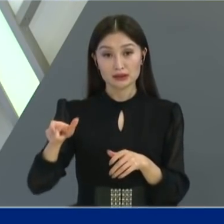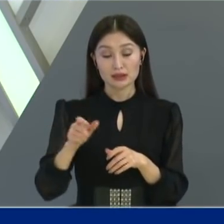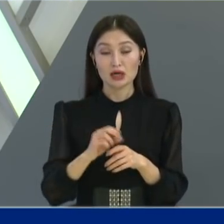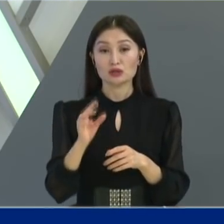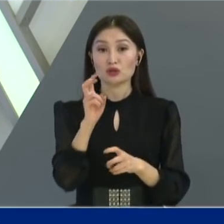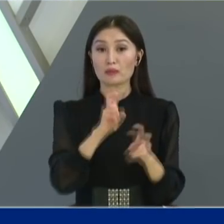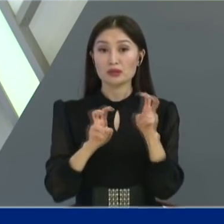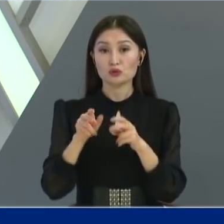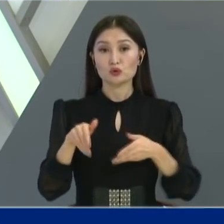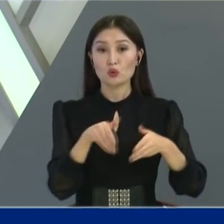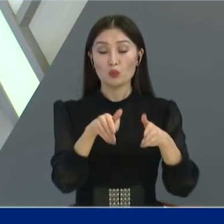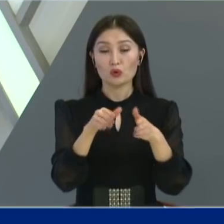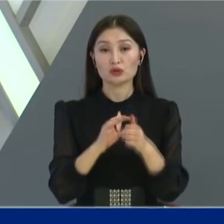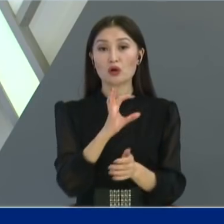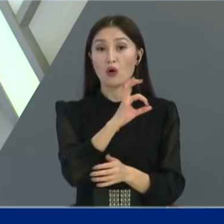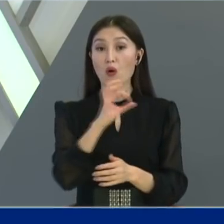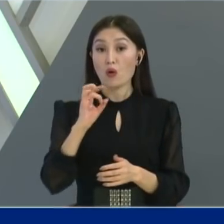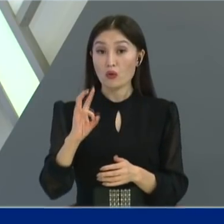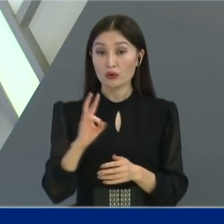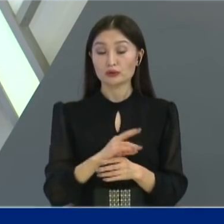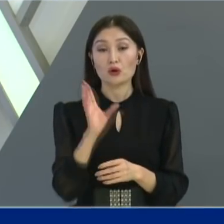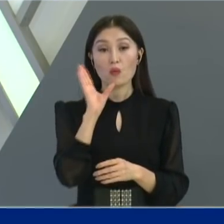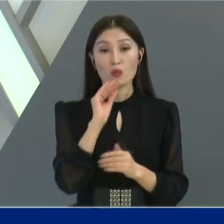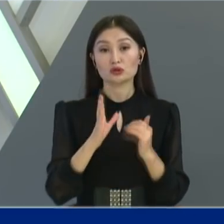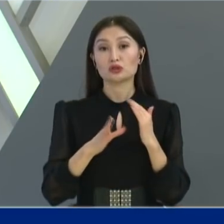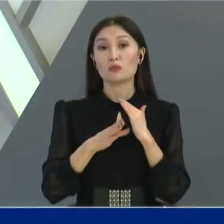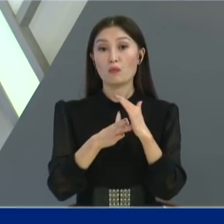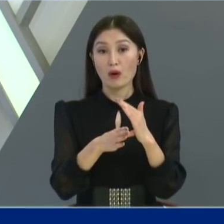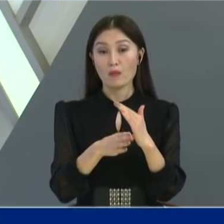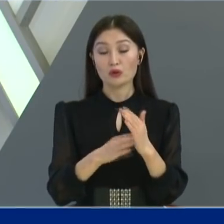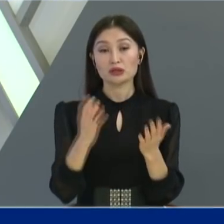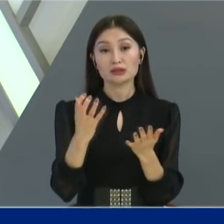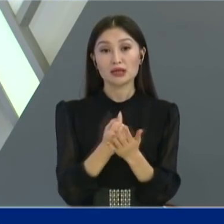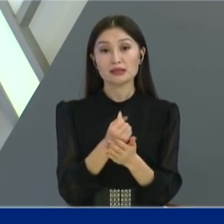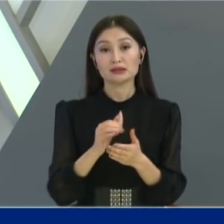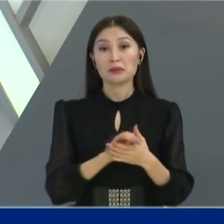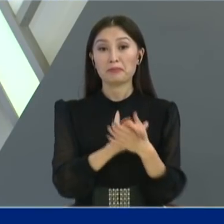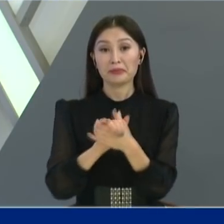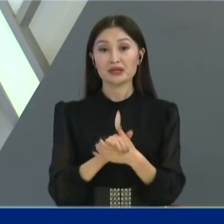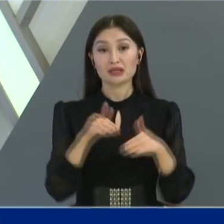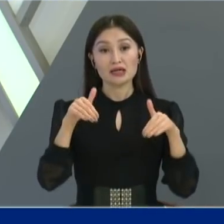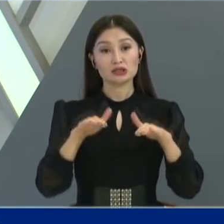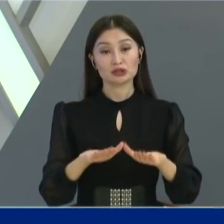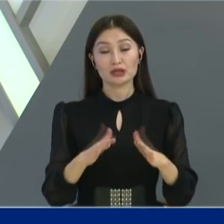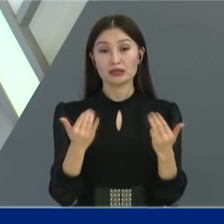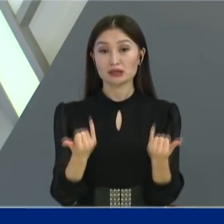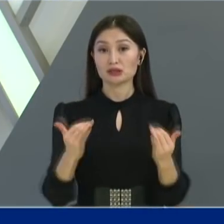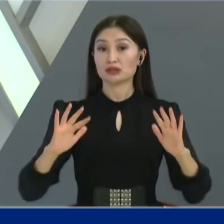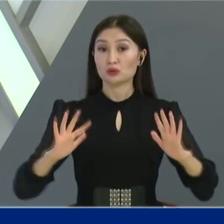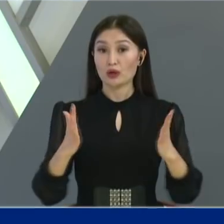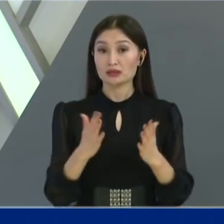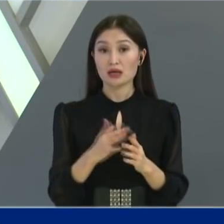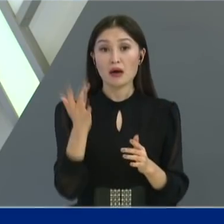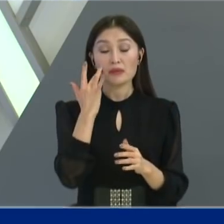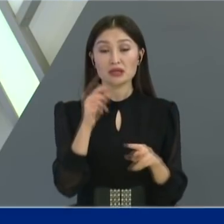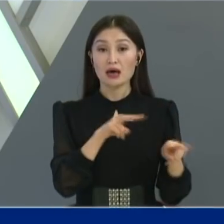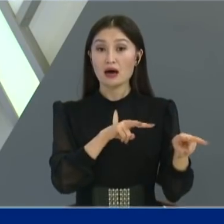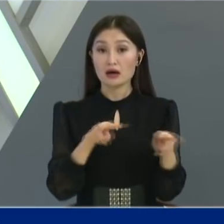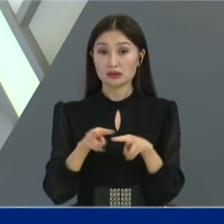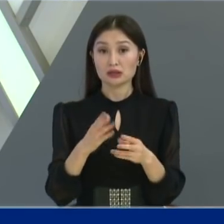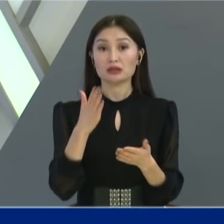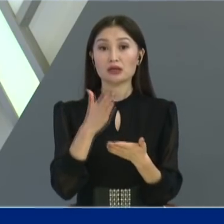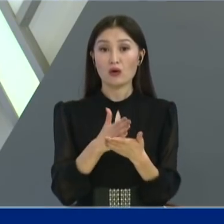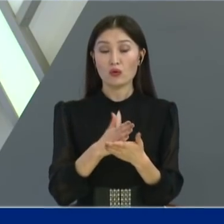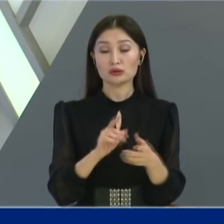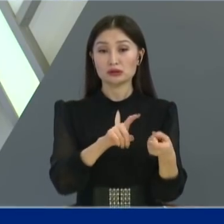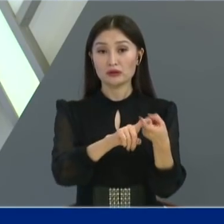которых Организация Объединенных Наций может помочь стране найти мирное решение в нынешней ситуации. Постоянный координатор также находится